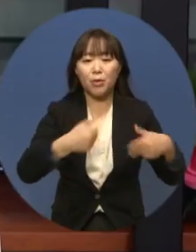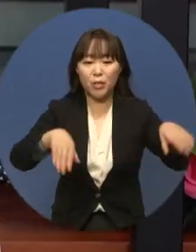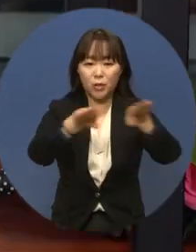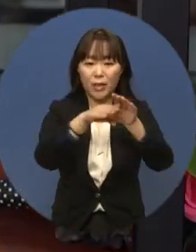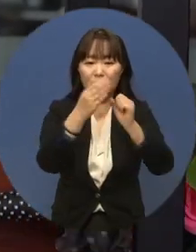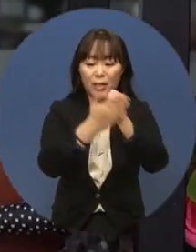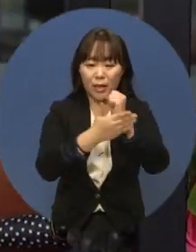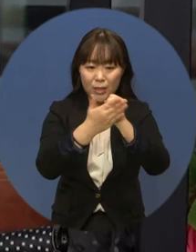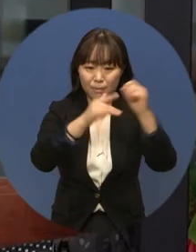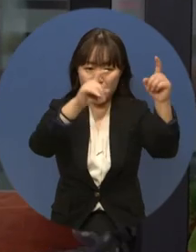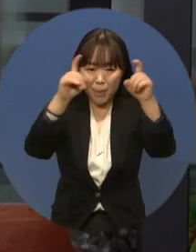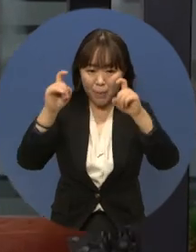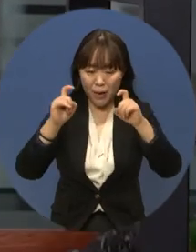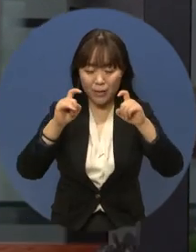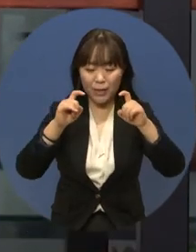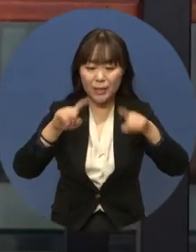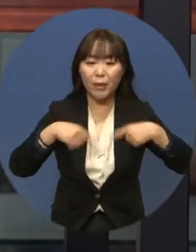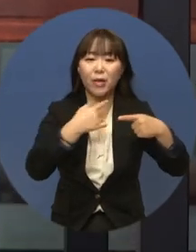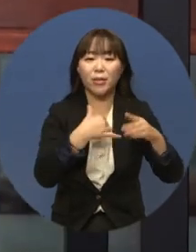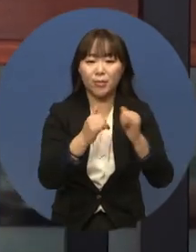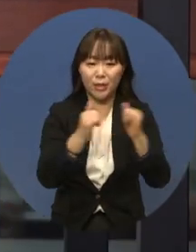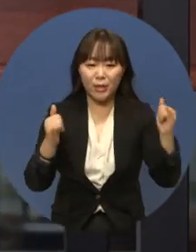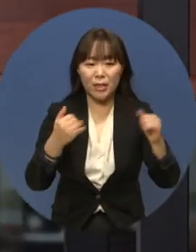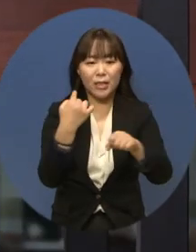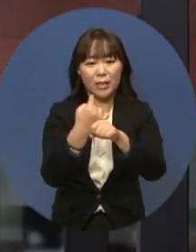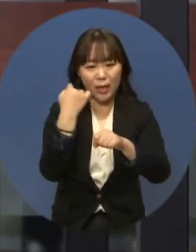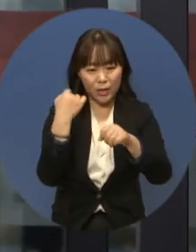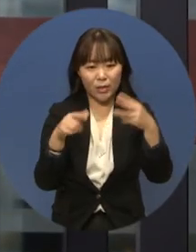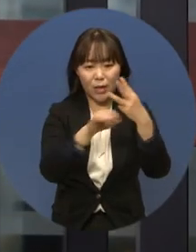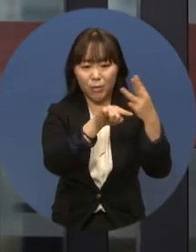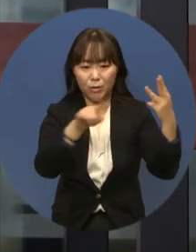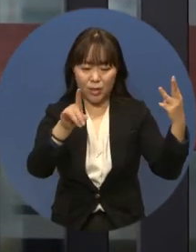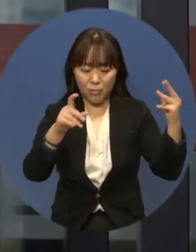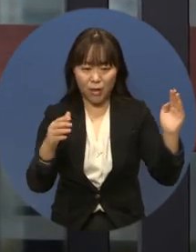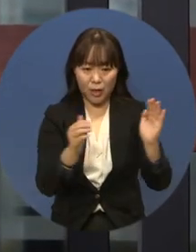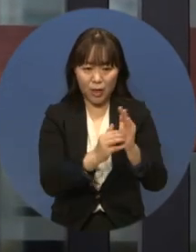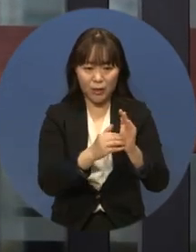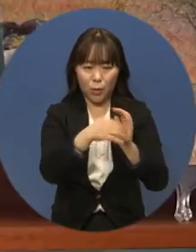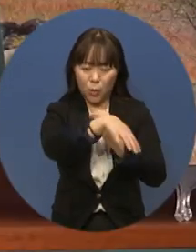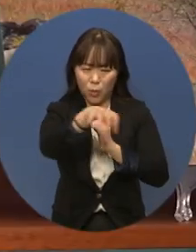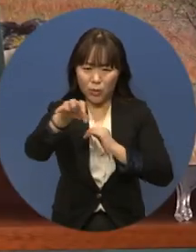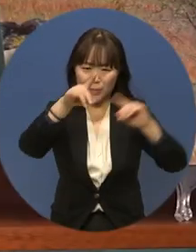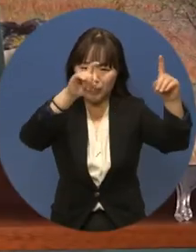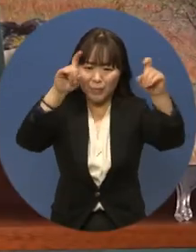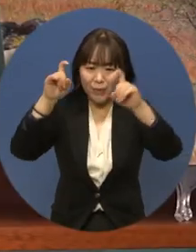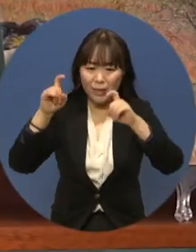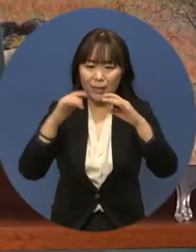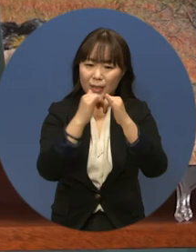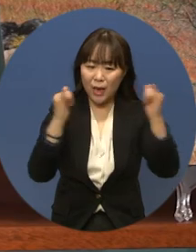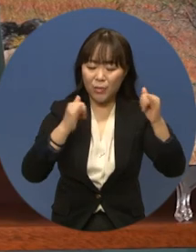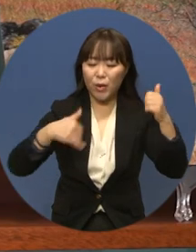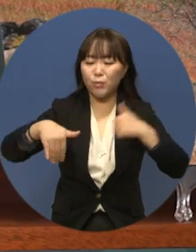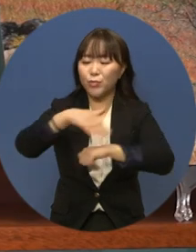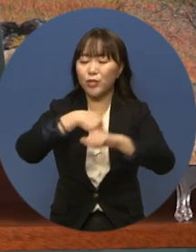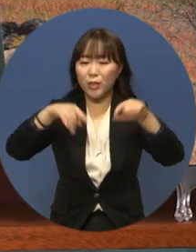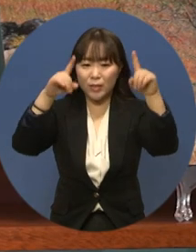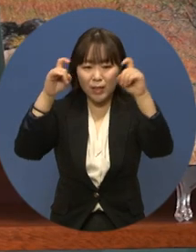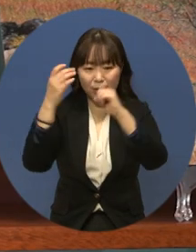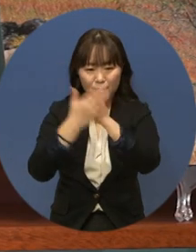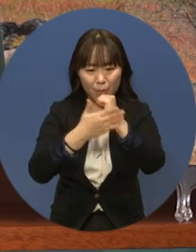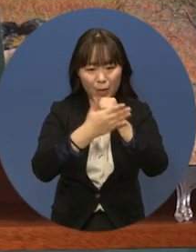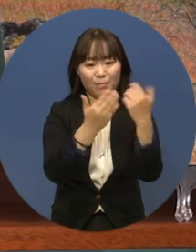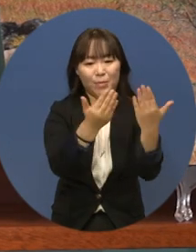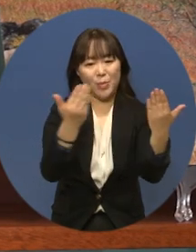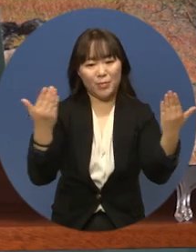참여 수강생들이 지난해 3월부터 11월까지 고창군 곳곳에서 촬영한 인물과 풍경 사진들로